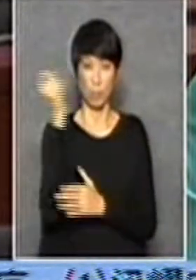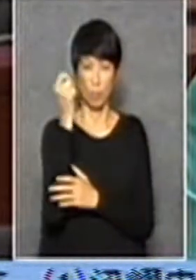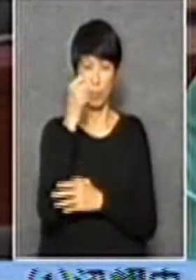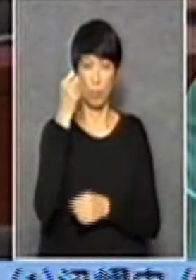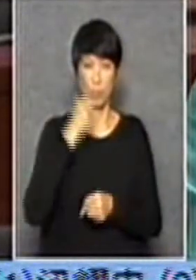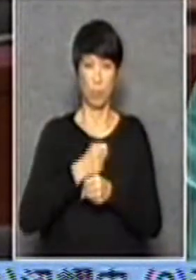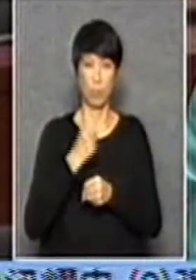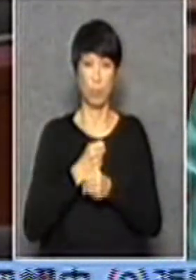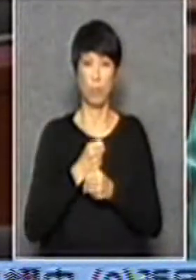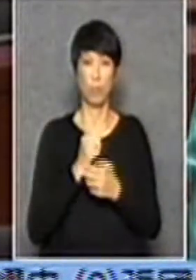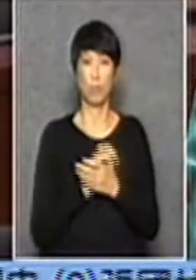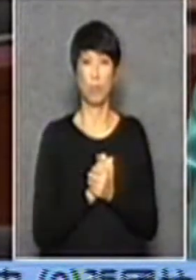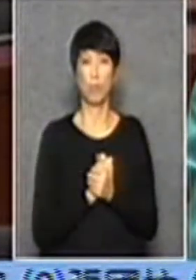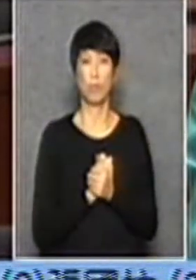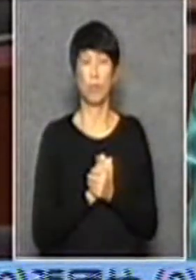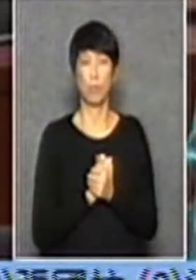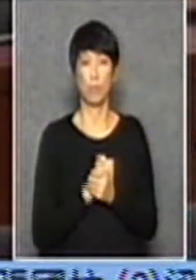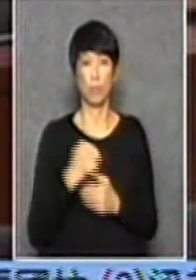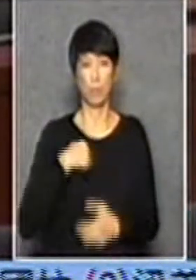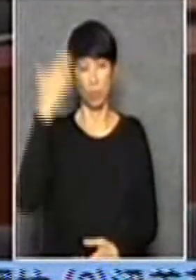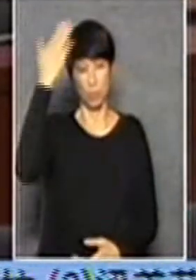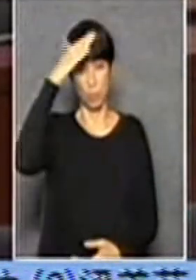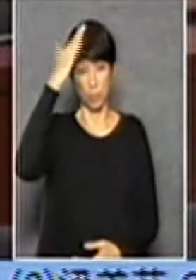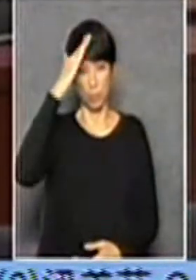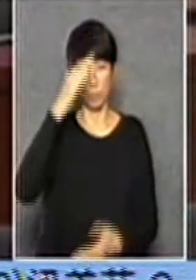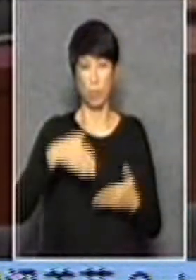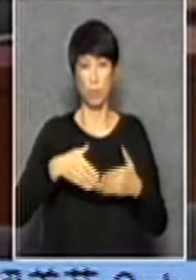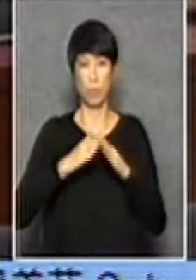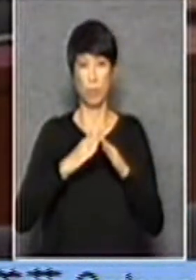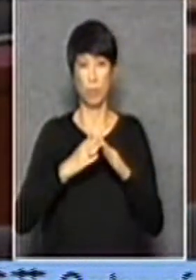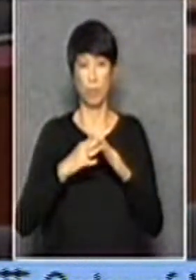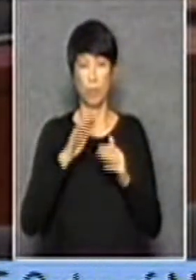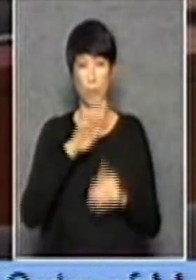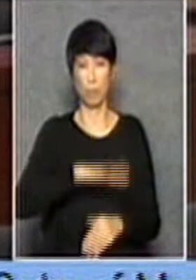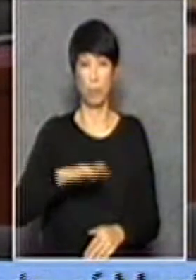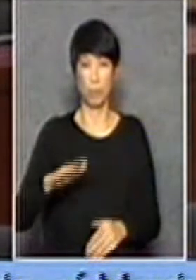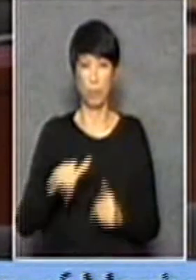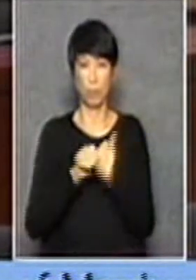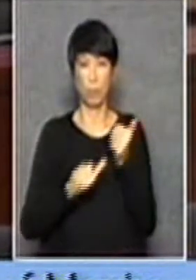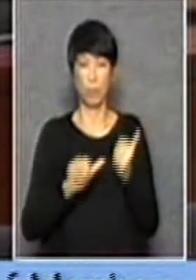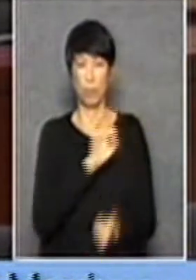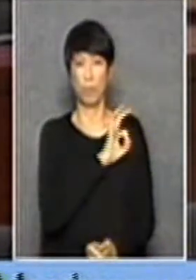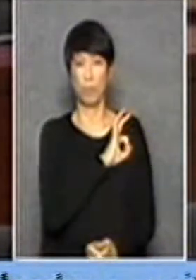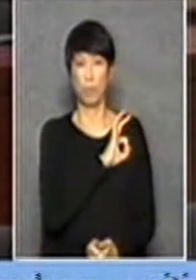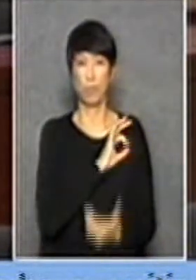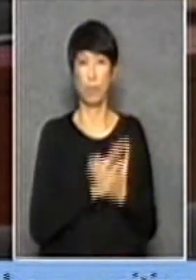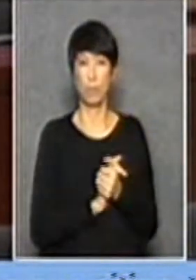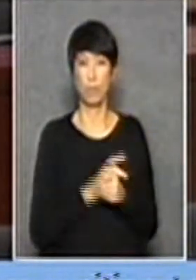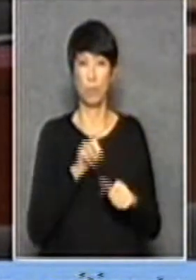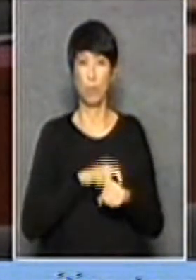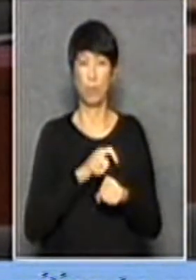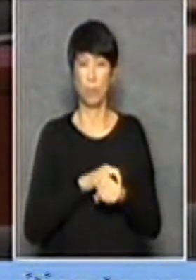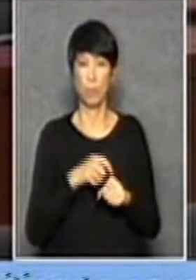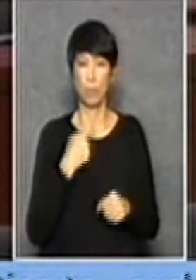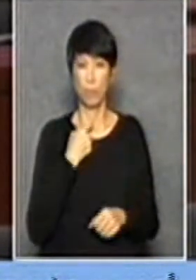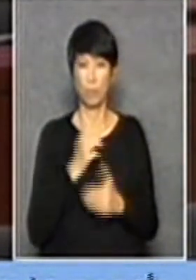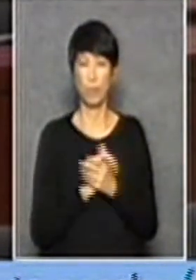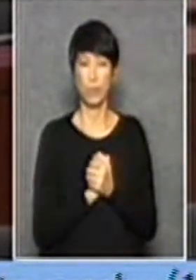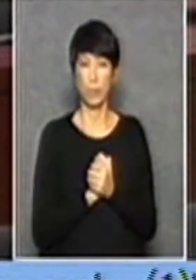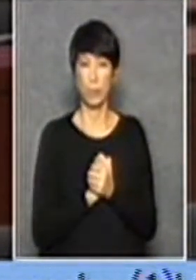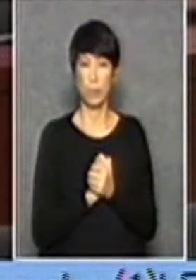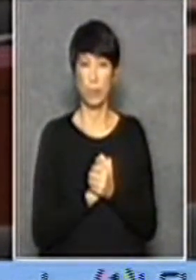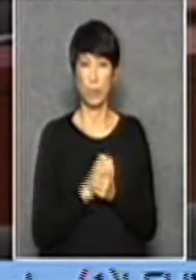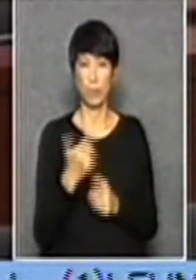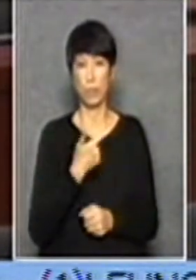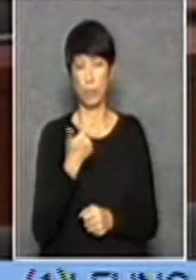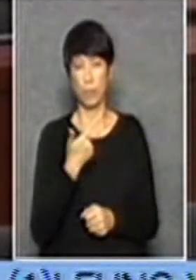想。我们明白要成立一个儿童事务委员会需要一段时间，亦都有